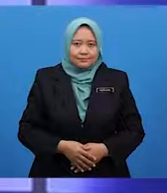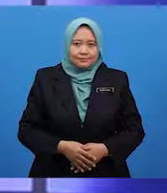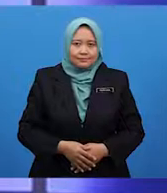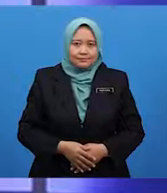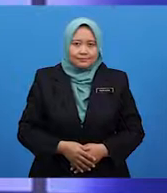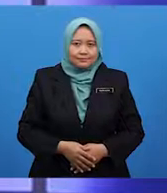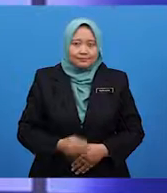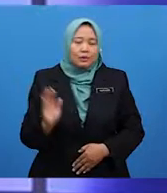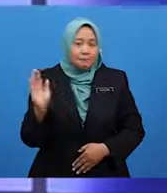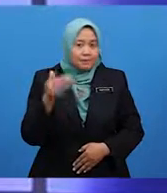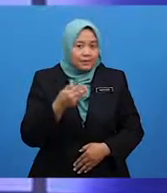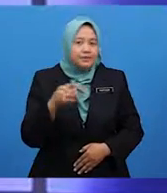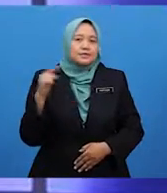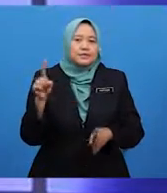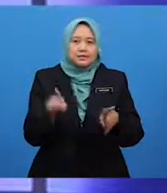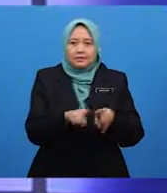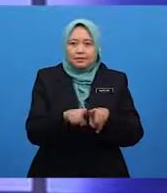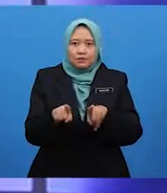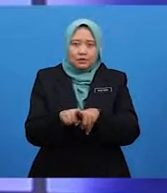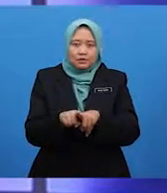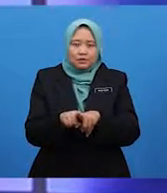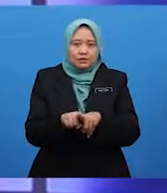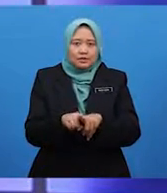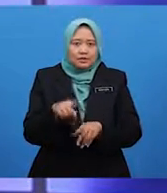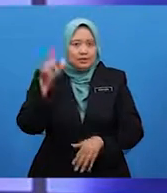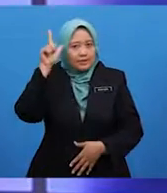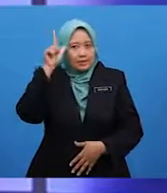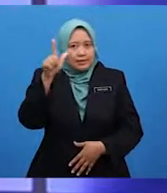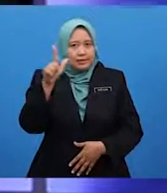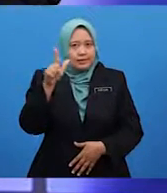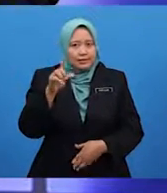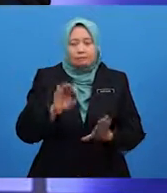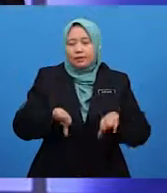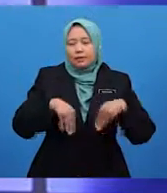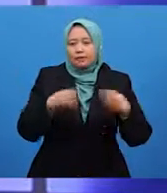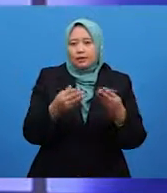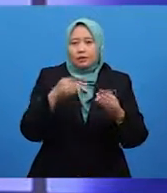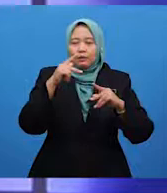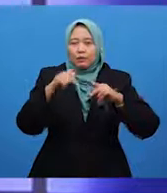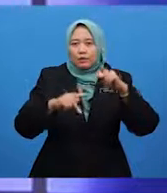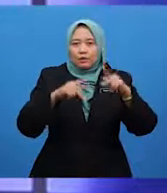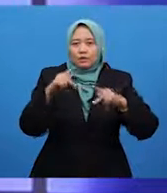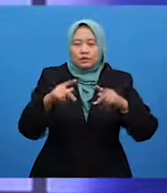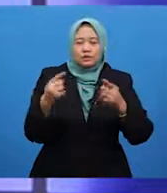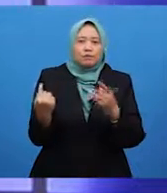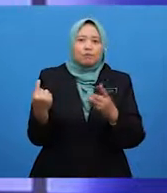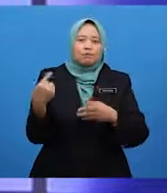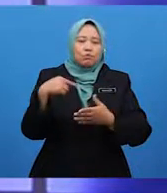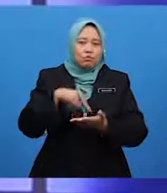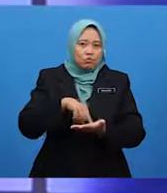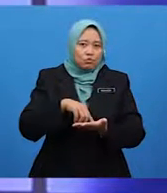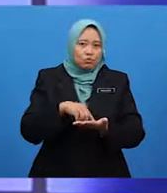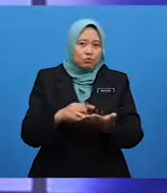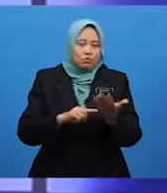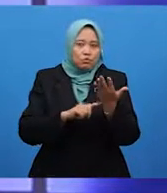kita bersama-sama melihat cara proses ini bermula. Jadi Cikgu Arif, kita teruskan lagi. Iya, cabaran paling penting Cikgu Don dan juga